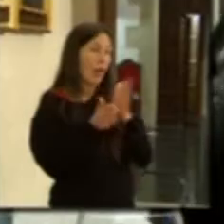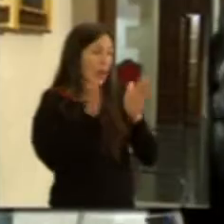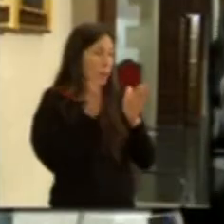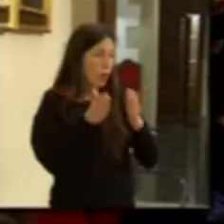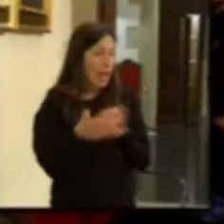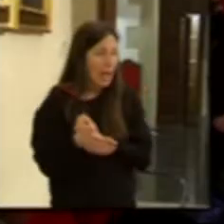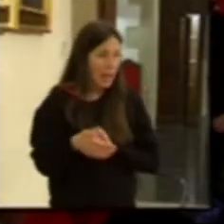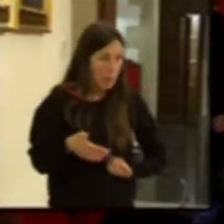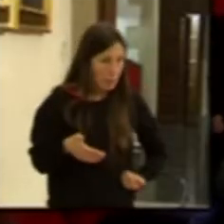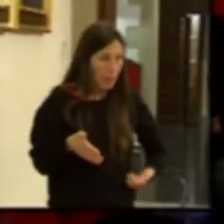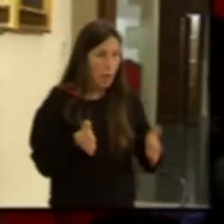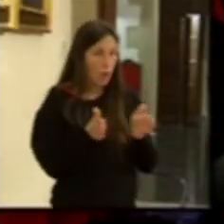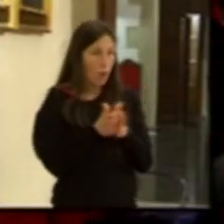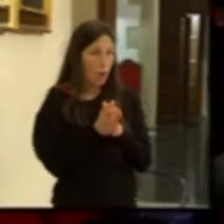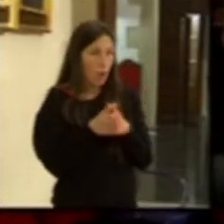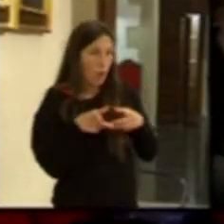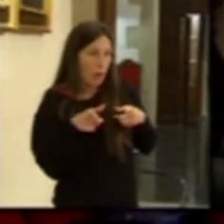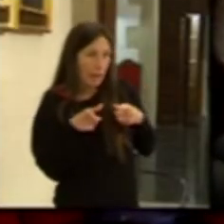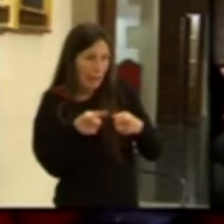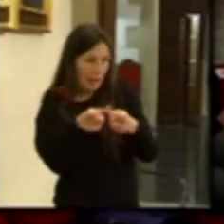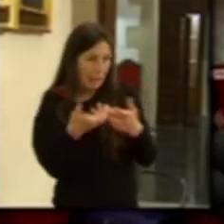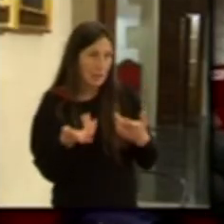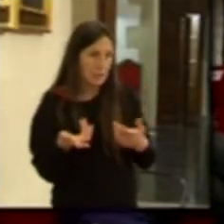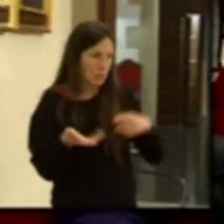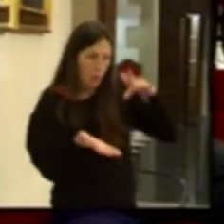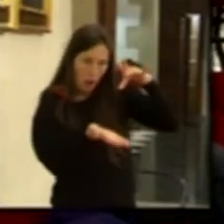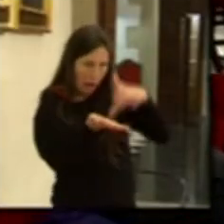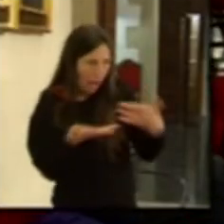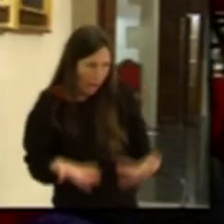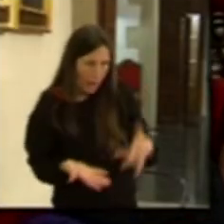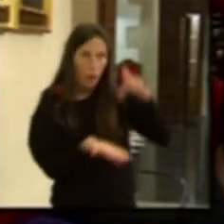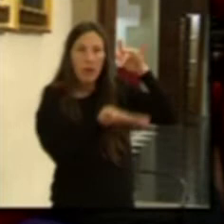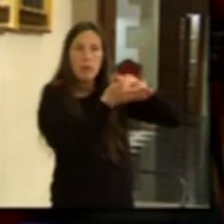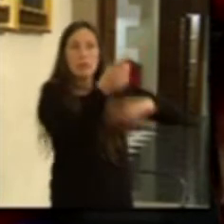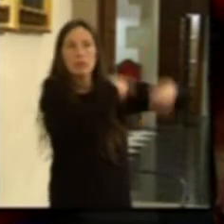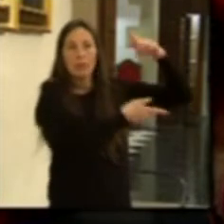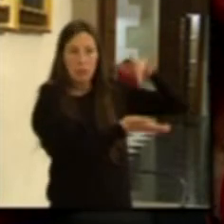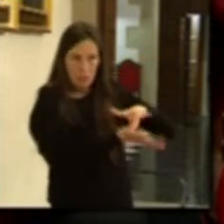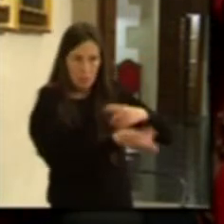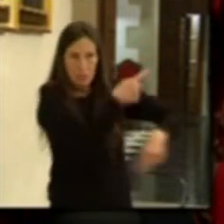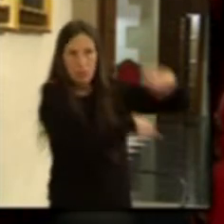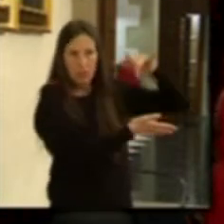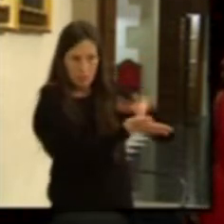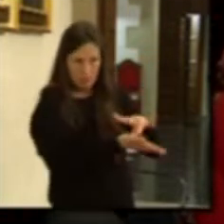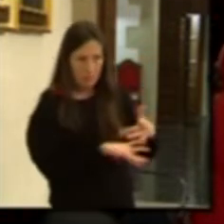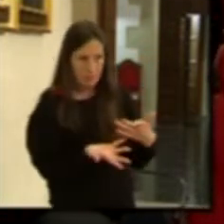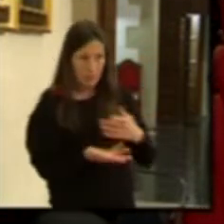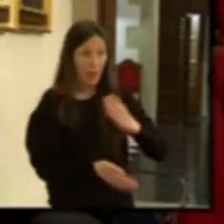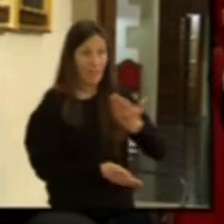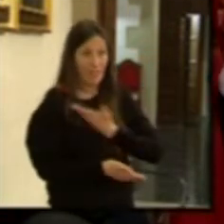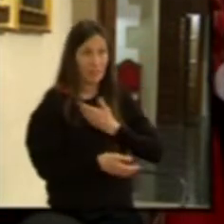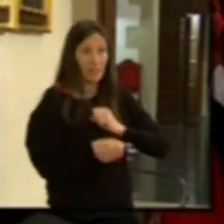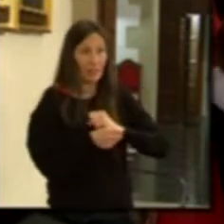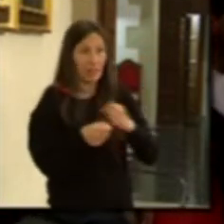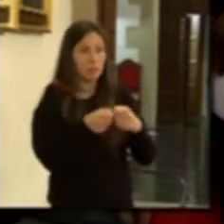bèl·lics, les pandèmies, i veu que ho poso en plural perquè no n'hi ha només una, han estat el principal enemic de les ciutats. I ara en tenim una